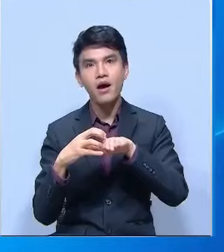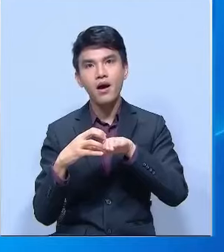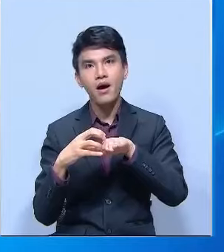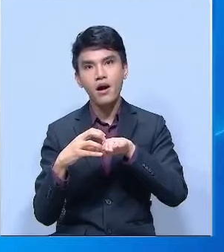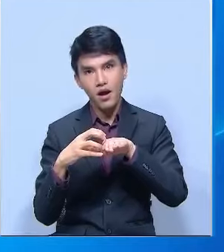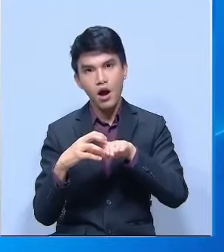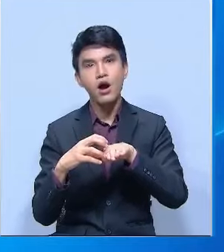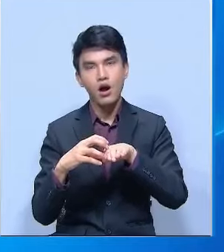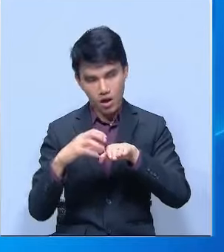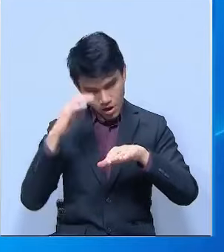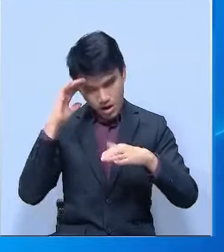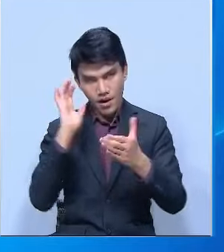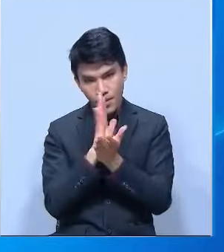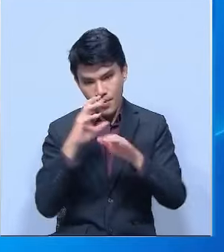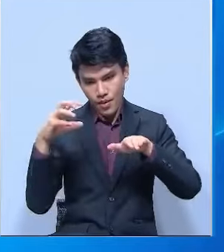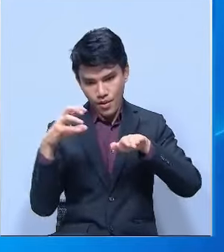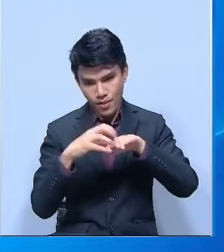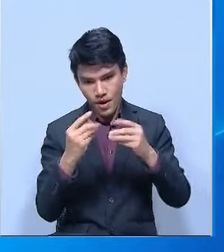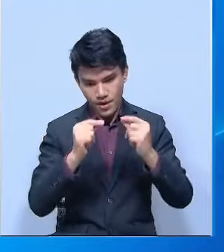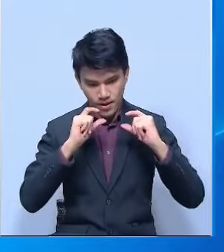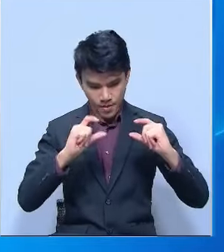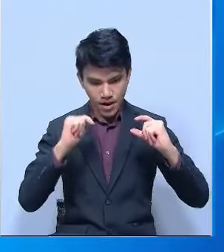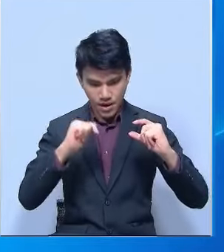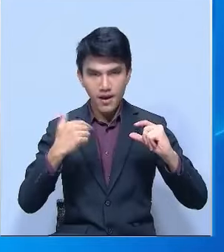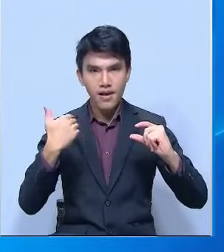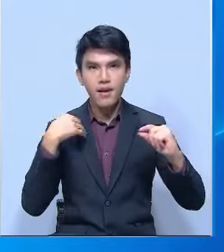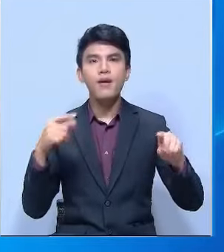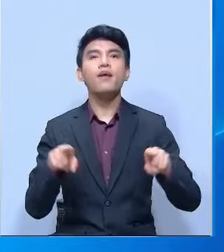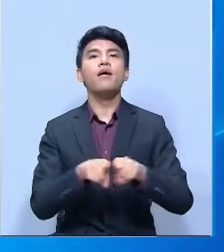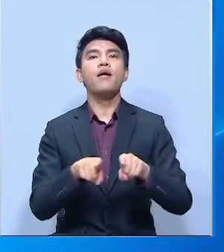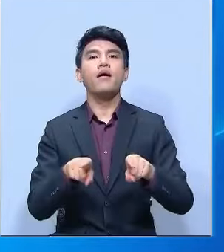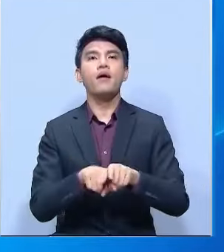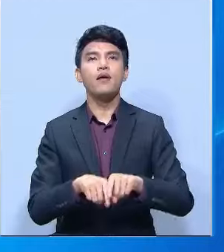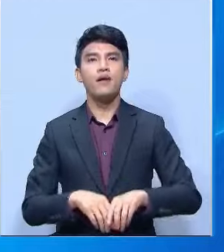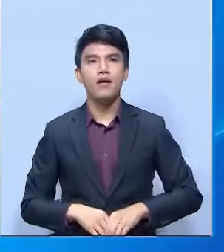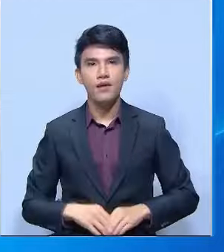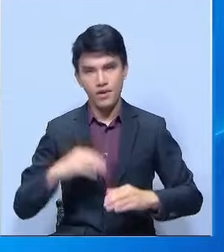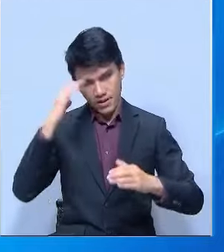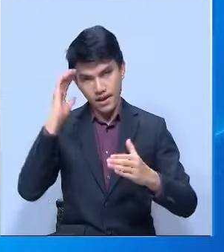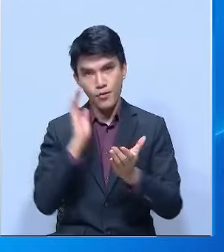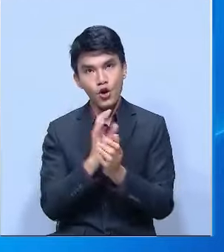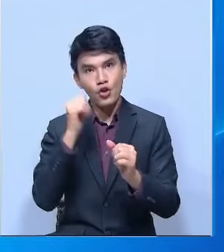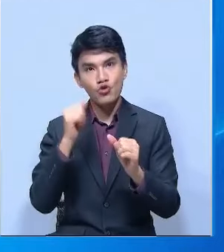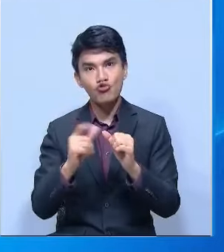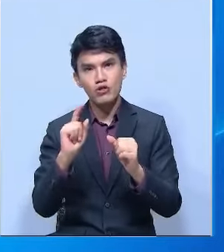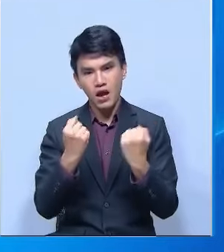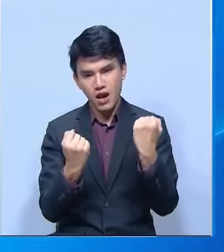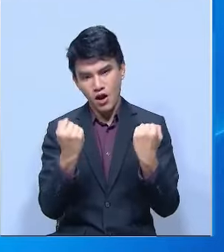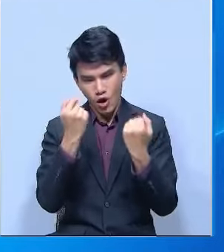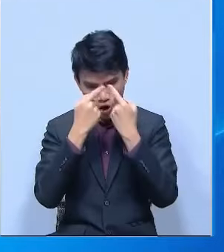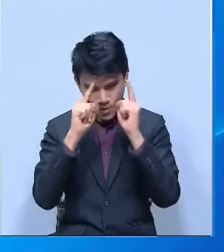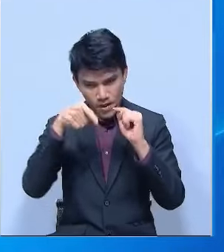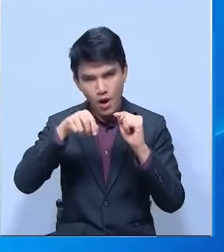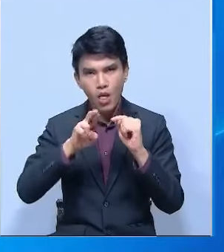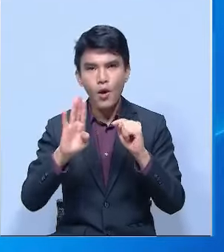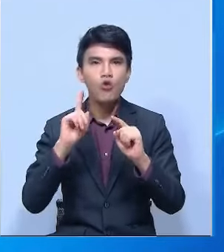ปกติรถสอนอไหนมันก็จะเขียนหรือสอพอไหนเขาก็จะเขียนแปะเอาไว้ข้างรถกระบะเขาดูไหมว่ามาจากตำรวจท้องที่ไหนแต่เนี้ยรถมันดูแปลก ๆรวมถึงพรบง